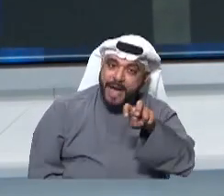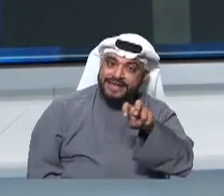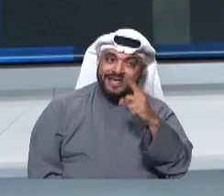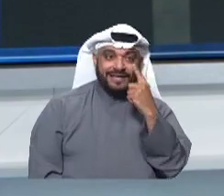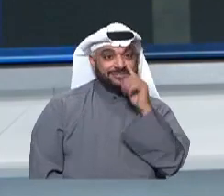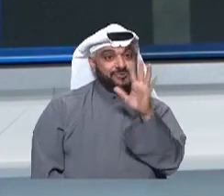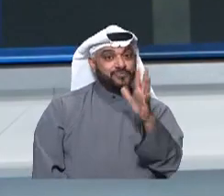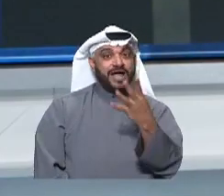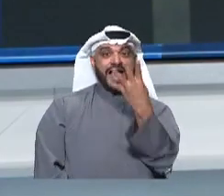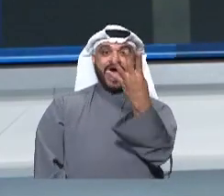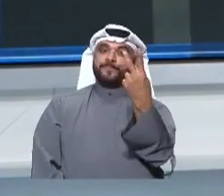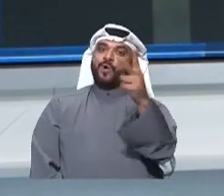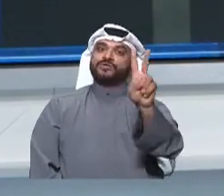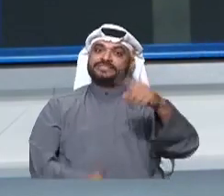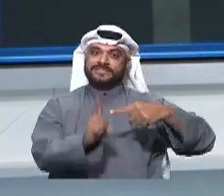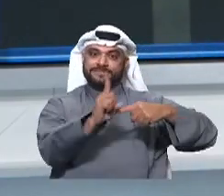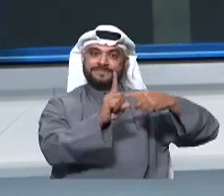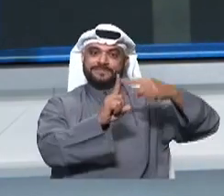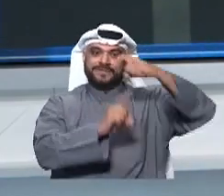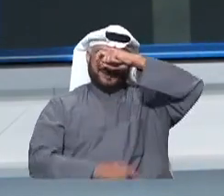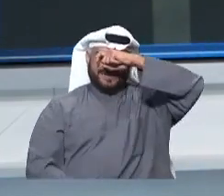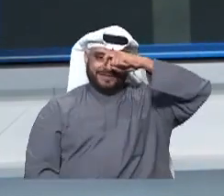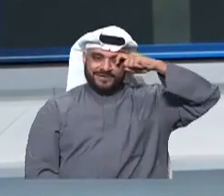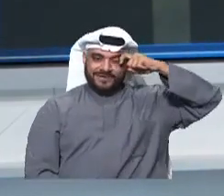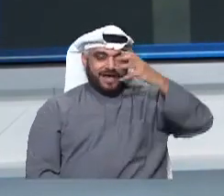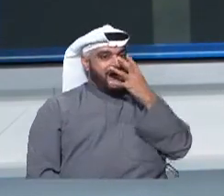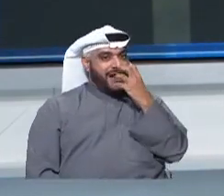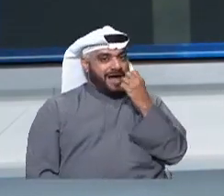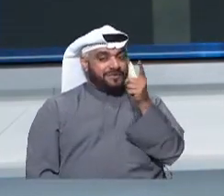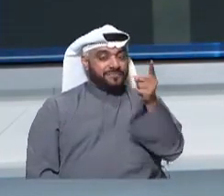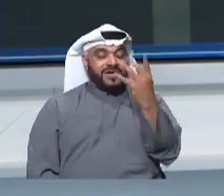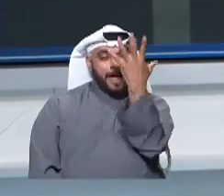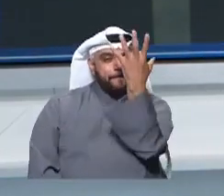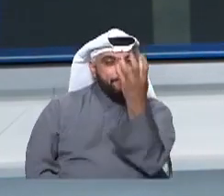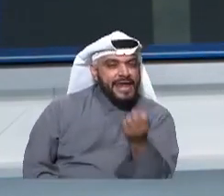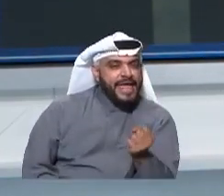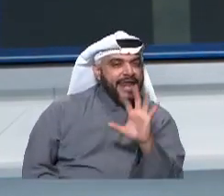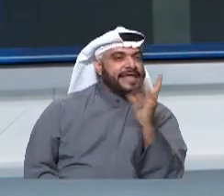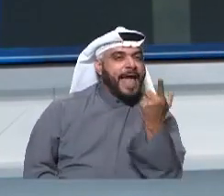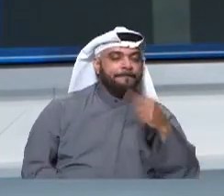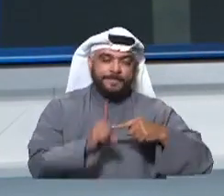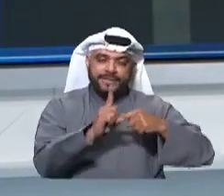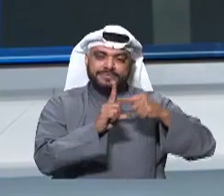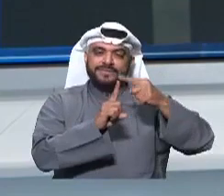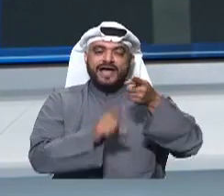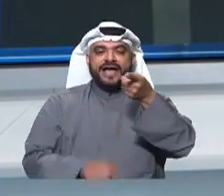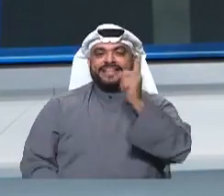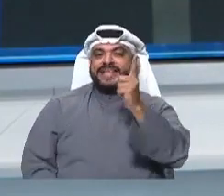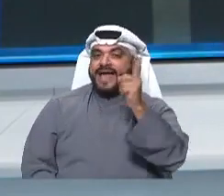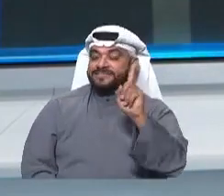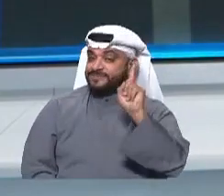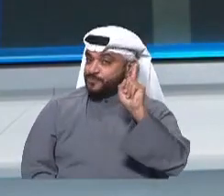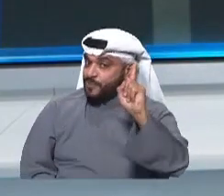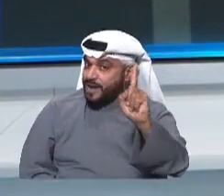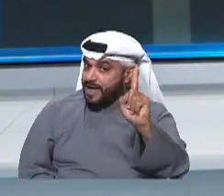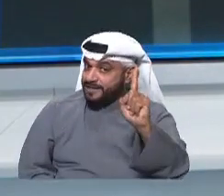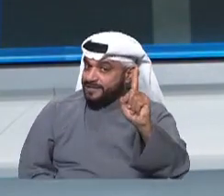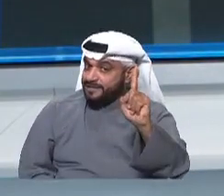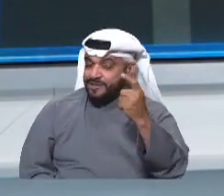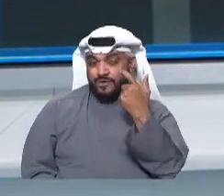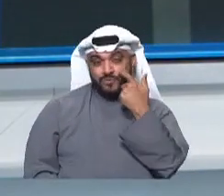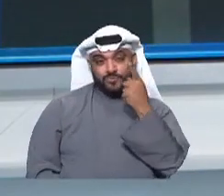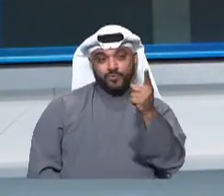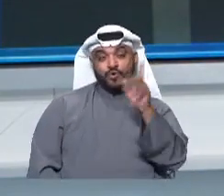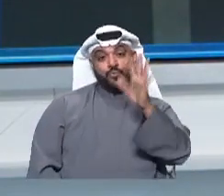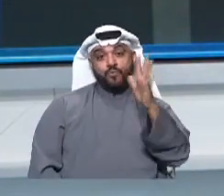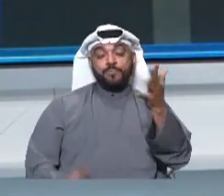إلى 24 درجة مئوية في مدينة الكويت، بالنسبة للصغرى قد تصل إلى 11 درجة مئوية، ولكن من المتوقع